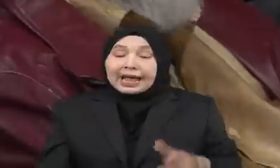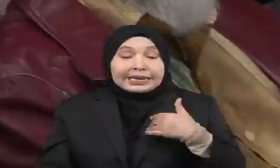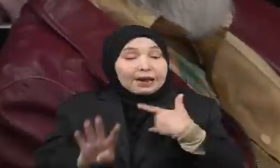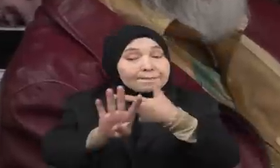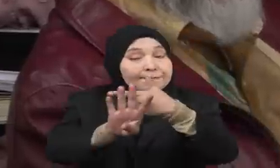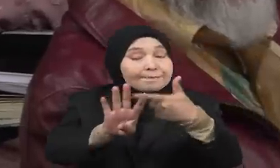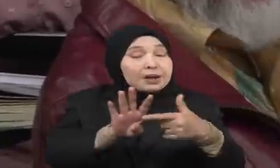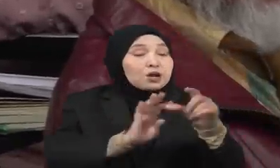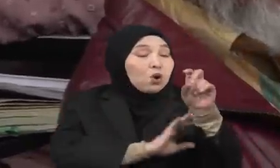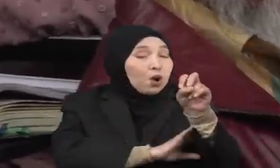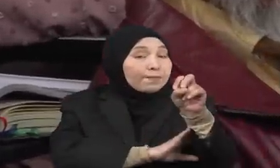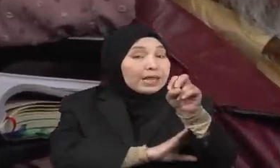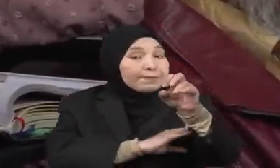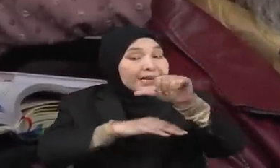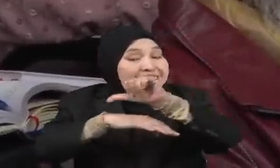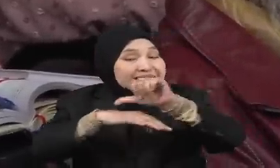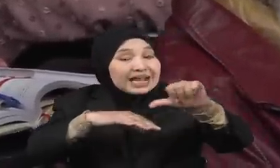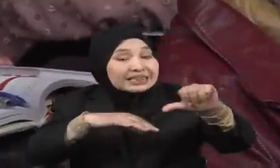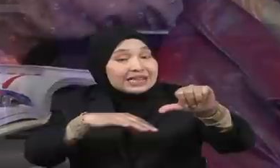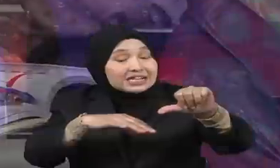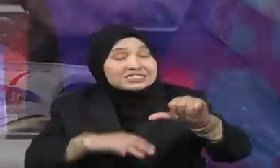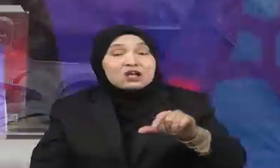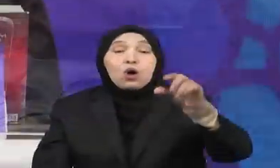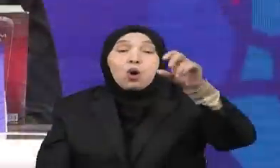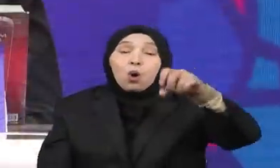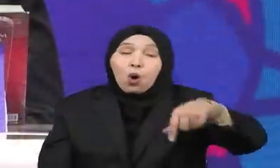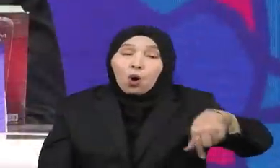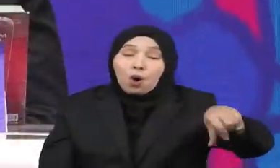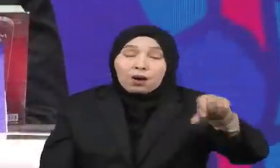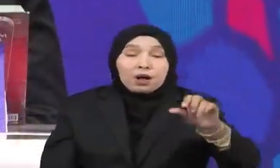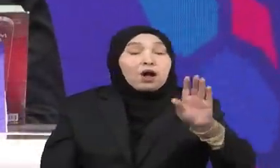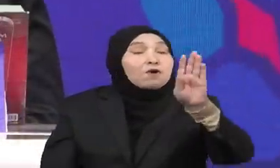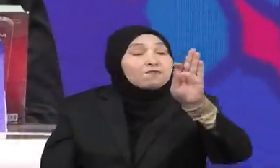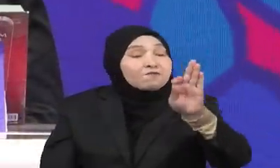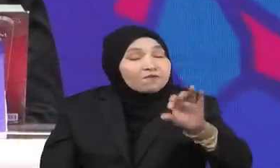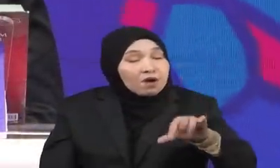yang berbaris di atas corn massal